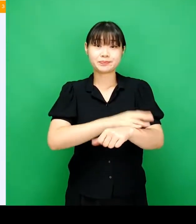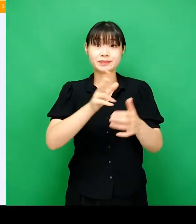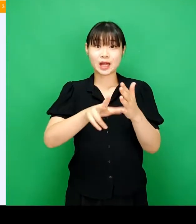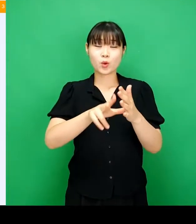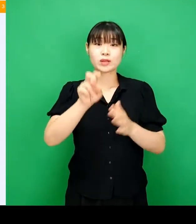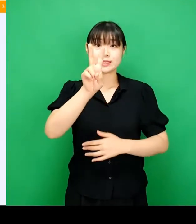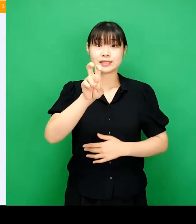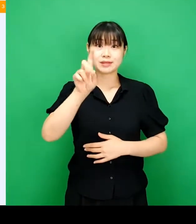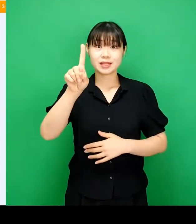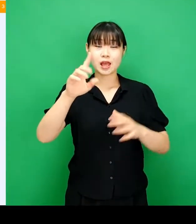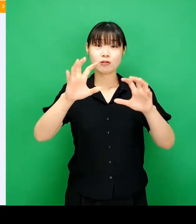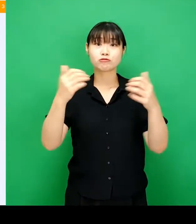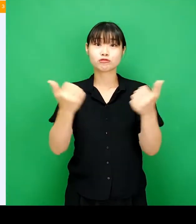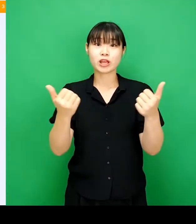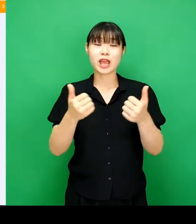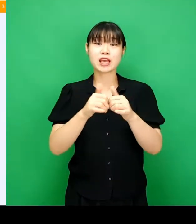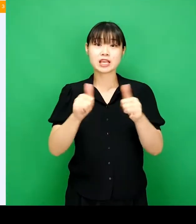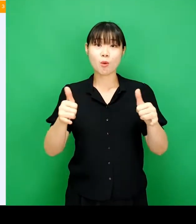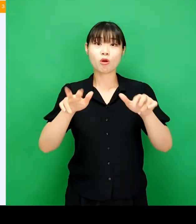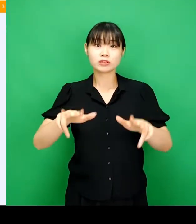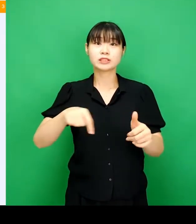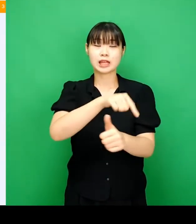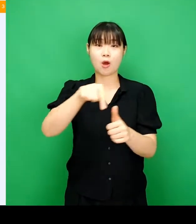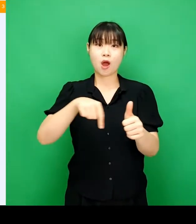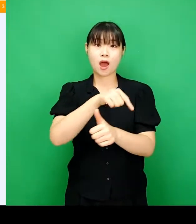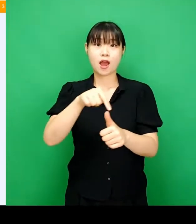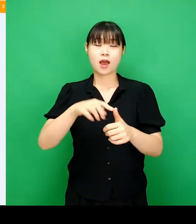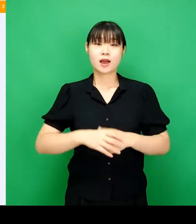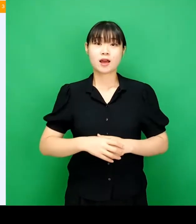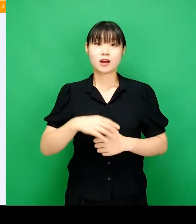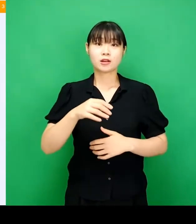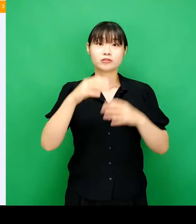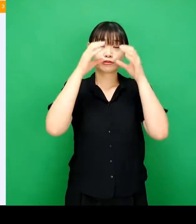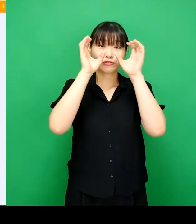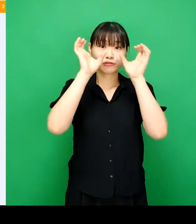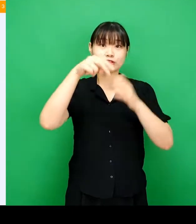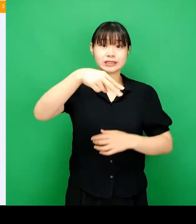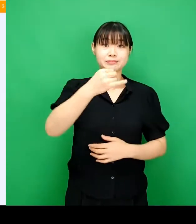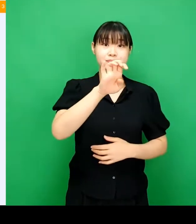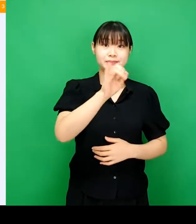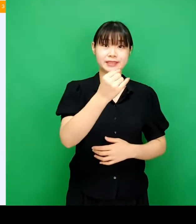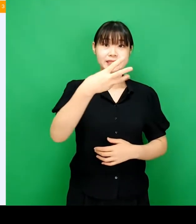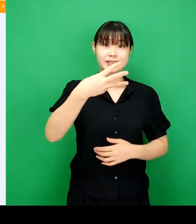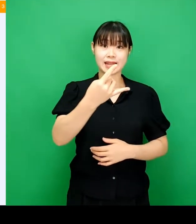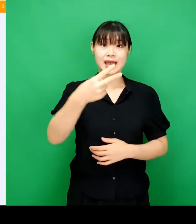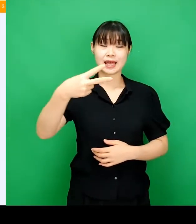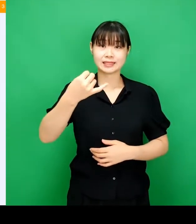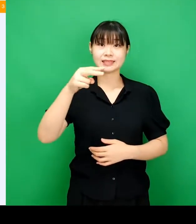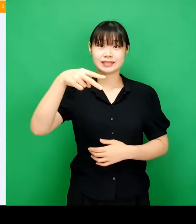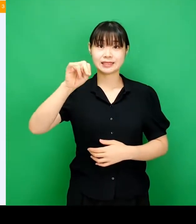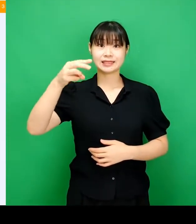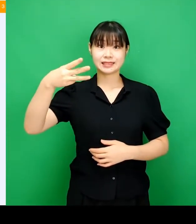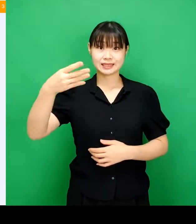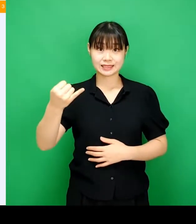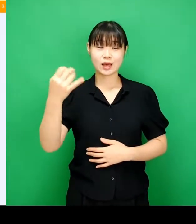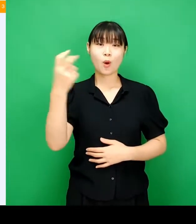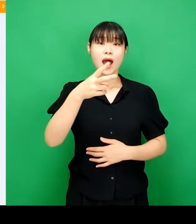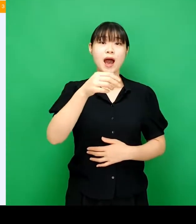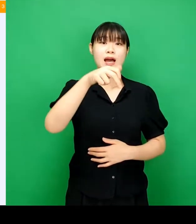자료는 21대 국회의원 현황입니다. 수집 도구로는 구글 스프레드시트 임포트 함수를